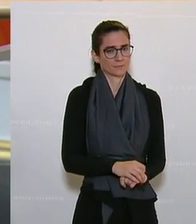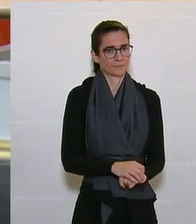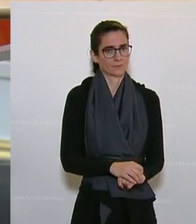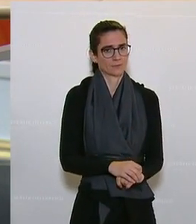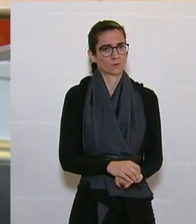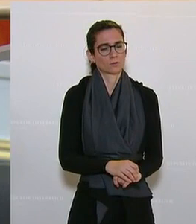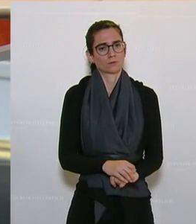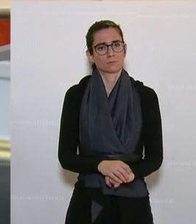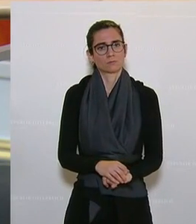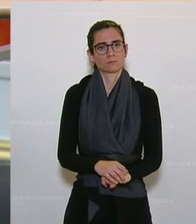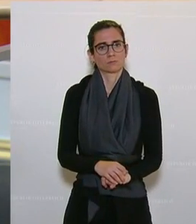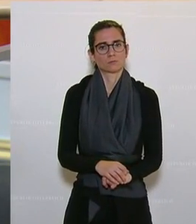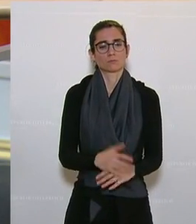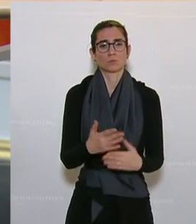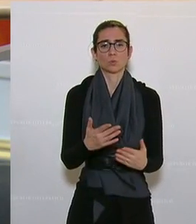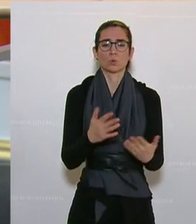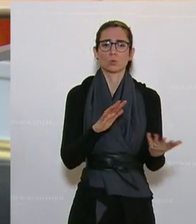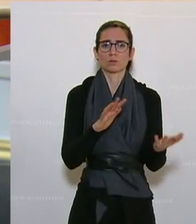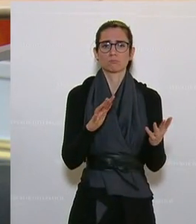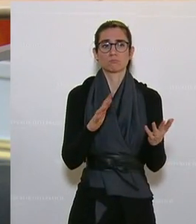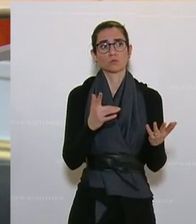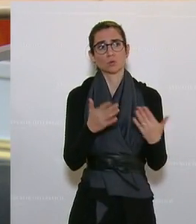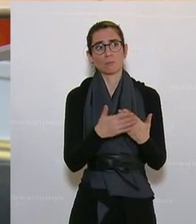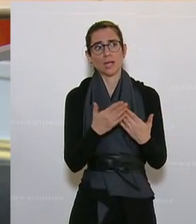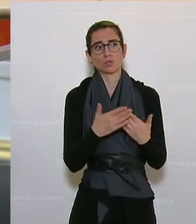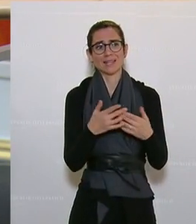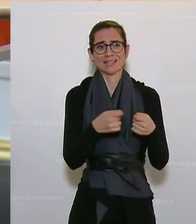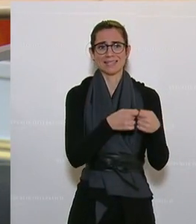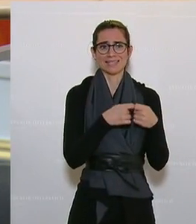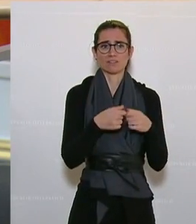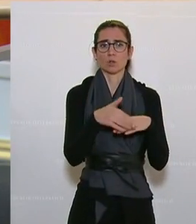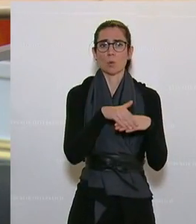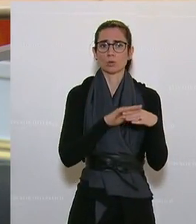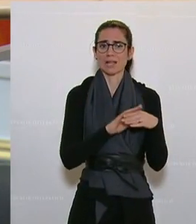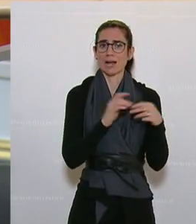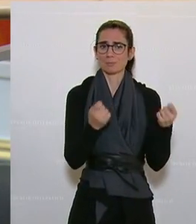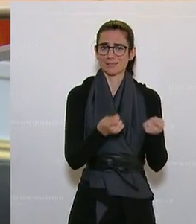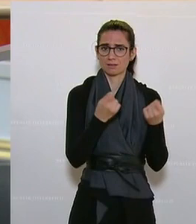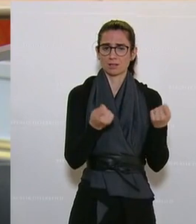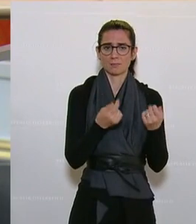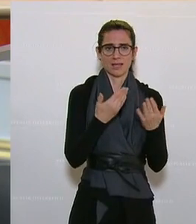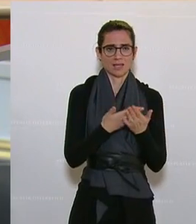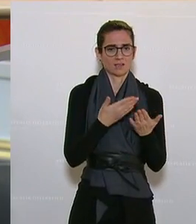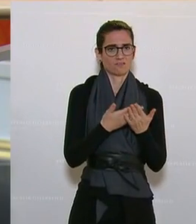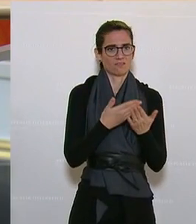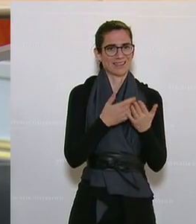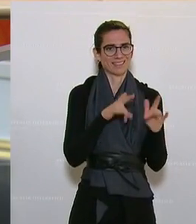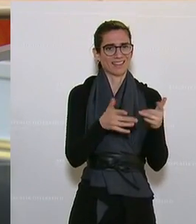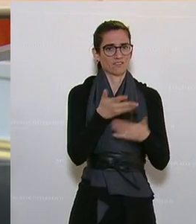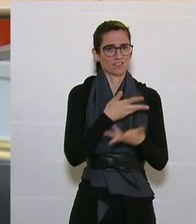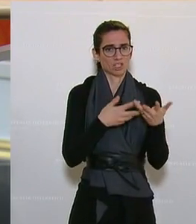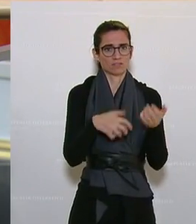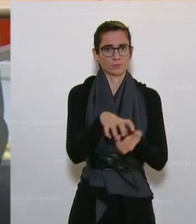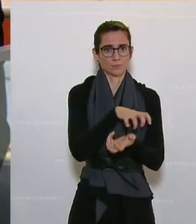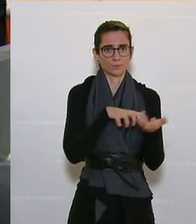es ist tatsächlich so, dass etwa bei Gesellschaften in kommunalen Betrieben aufgrund der schwierigen ökonomischen Lage nicht